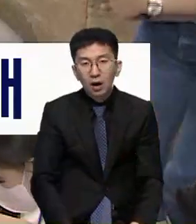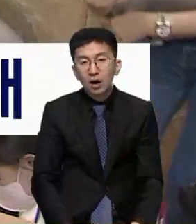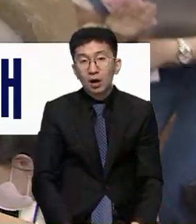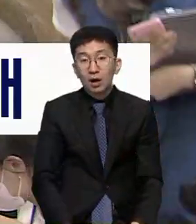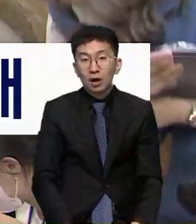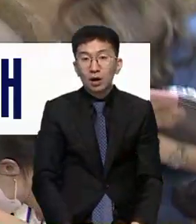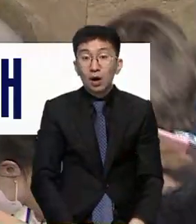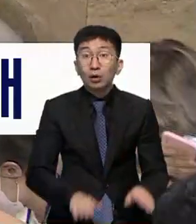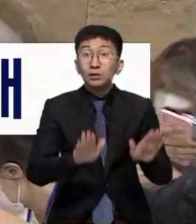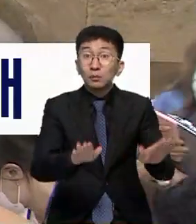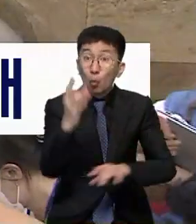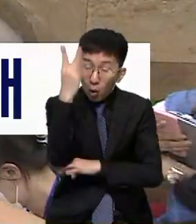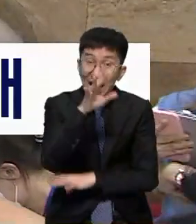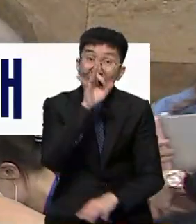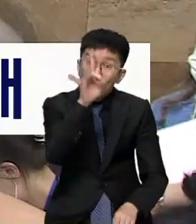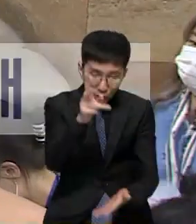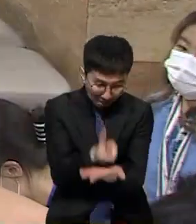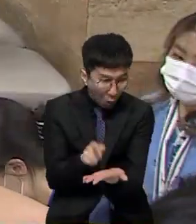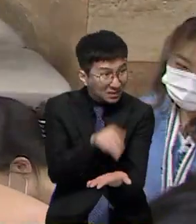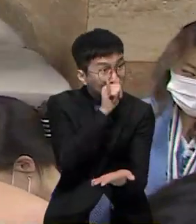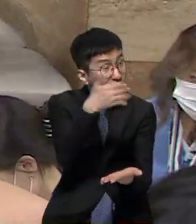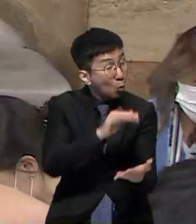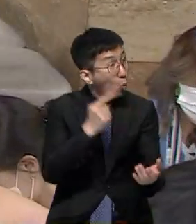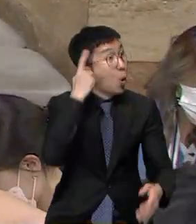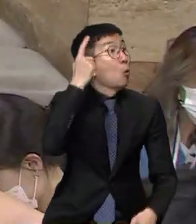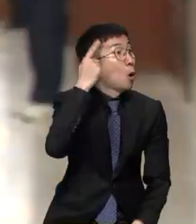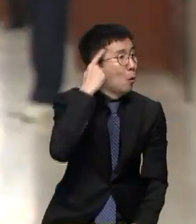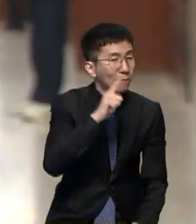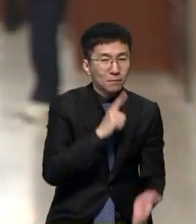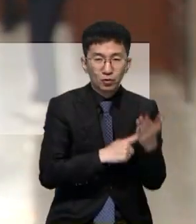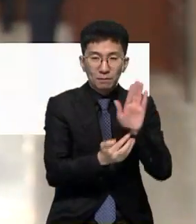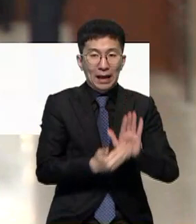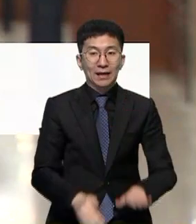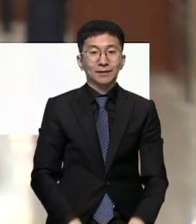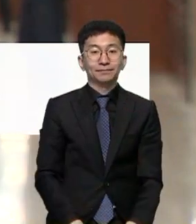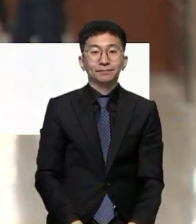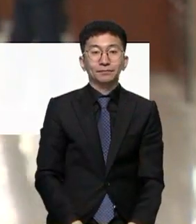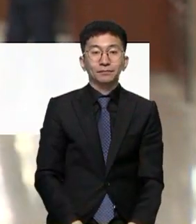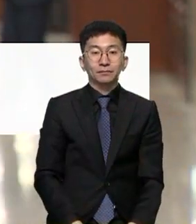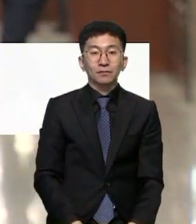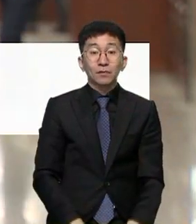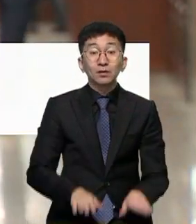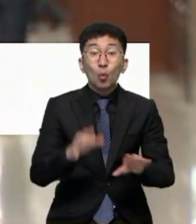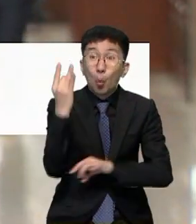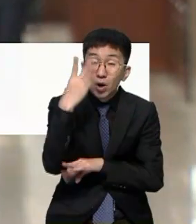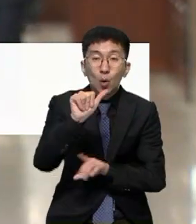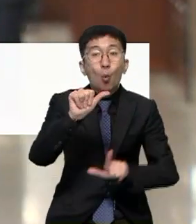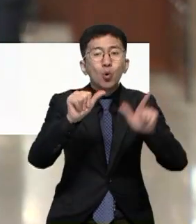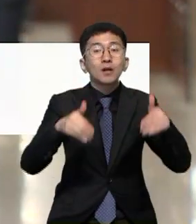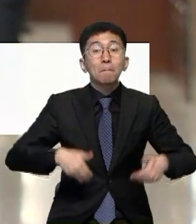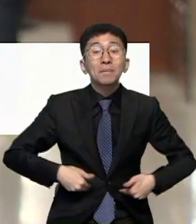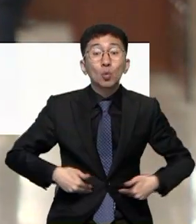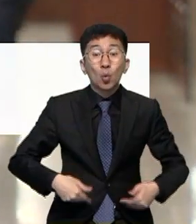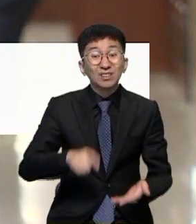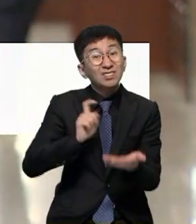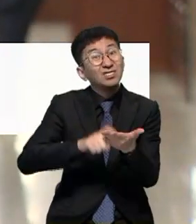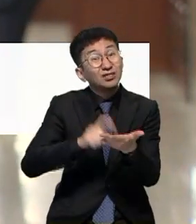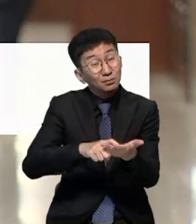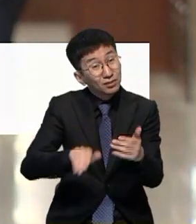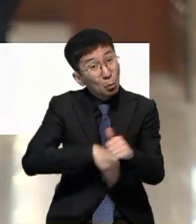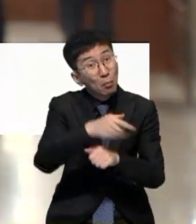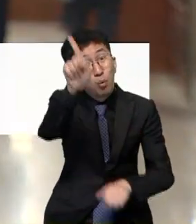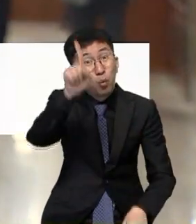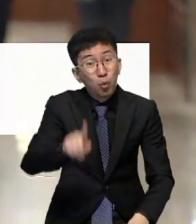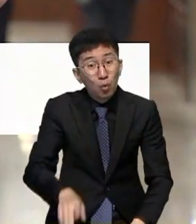없다는 일사부재의 원칙을 내세워 각을 세웠습니다. 중앙위원회가 열리려면 이제 5일이 필요한데 긴급을 요하는 상황이